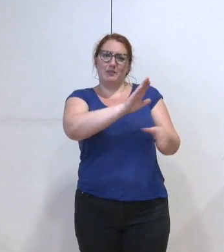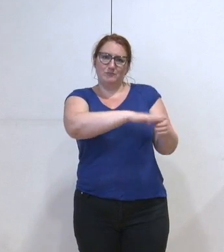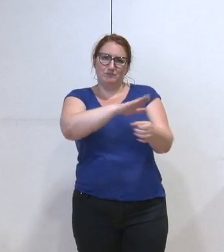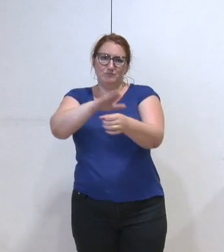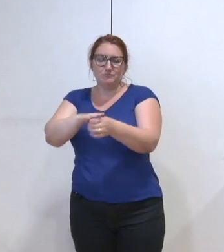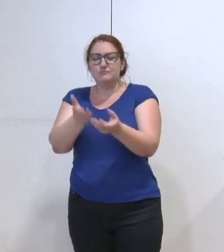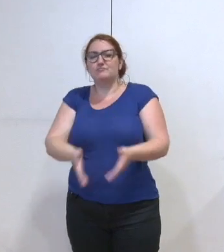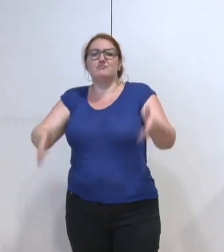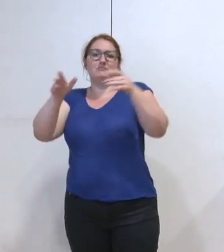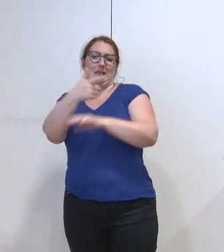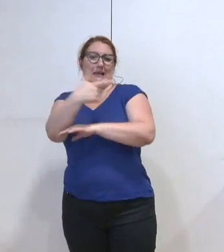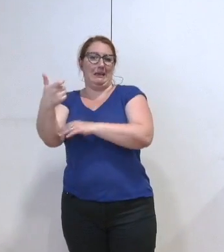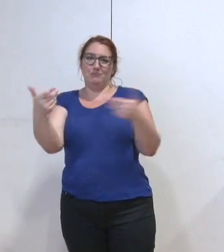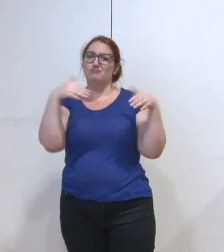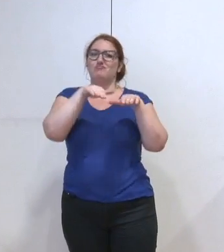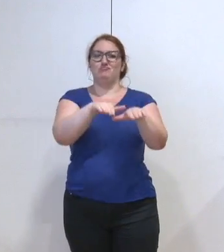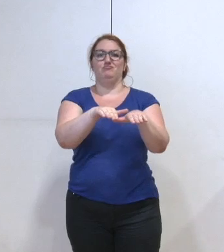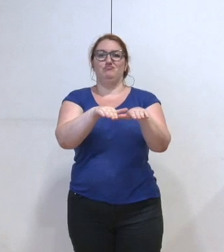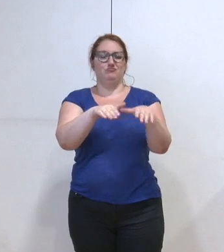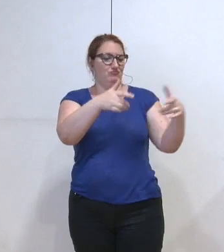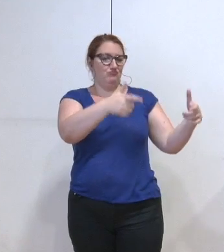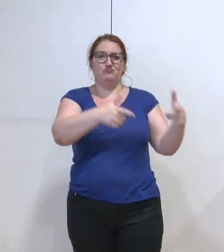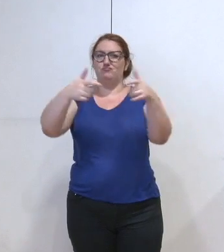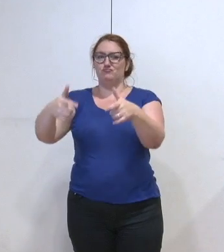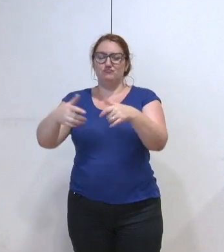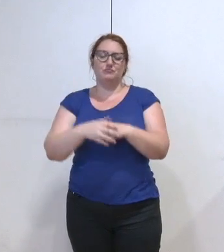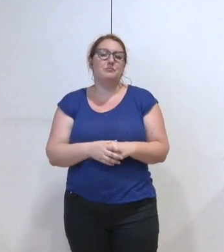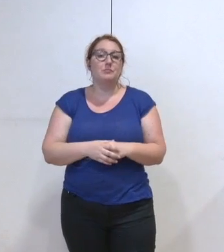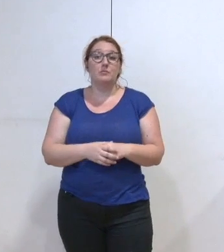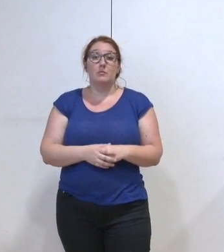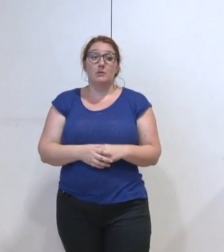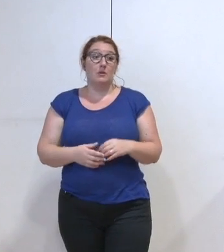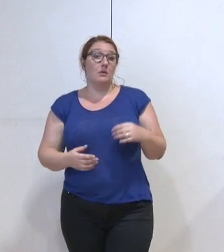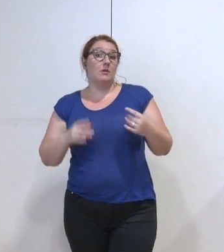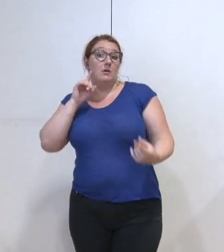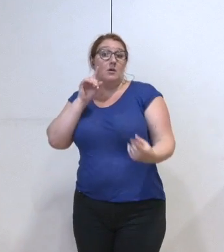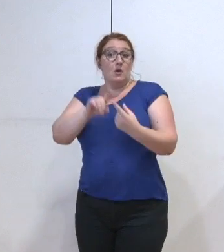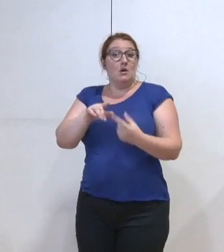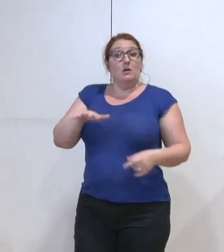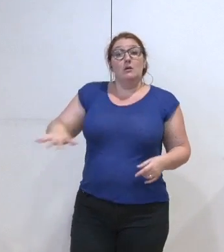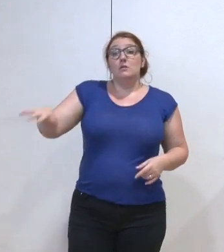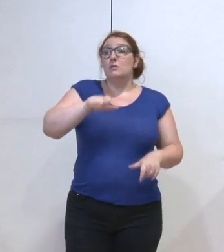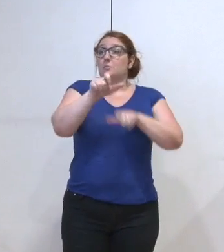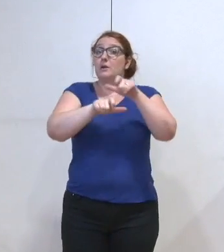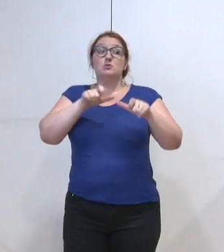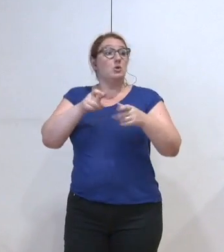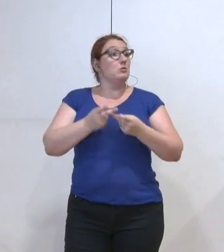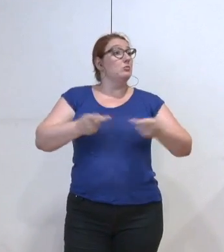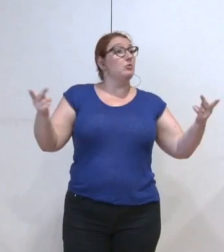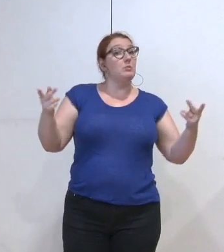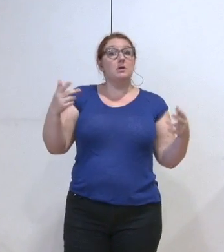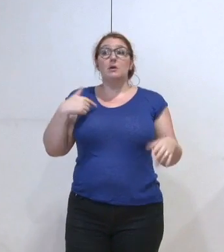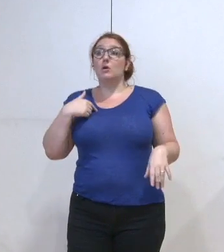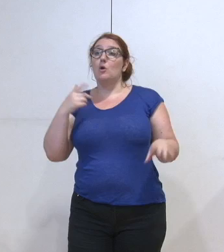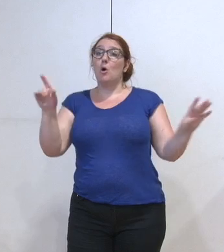corbeilles grises nous passons dans ce mode là comme dans d'autre d'une logique de consommateur de l'espace public à une logique de